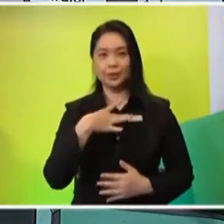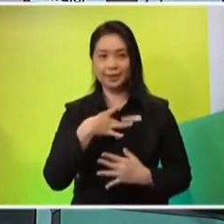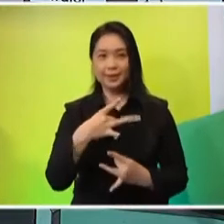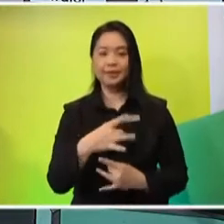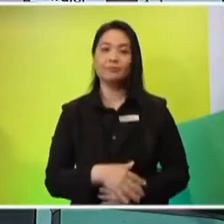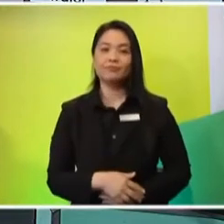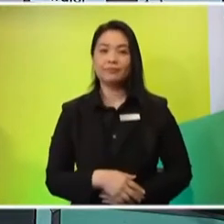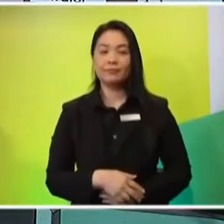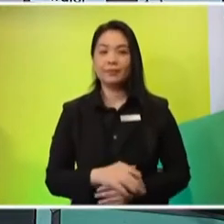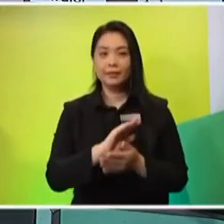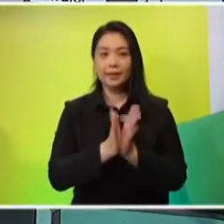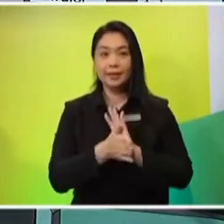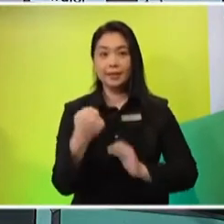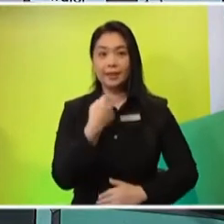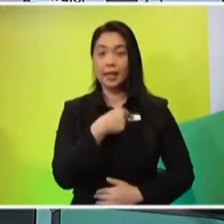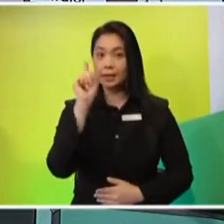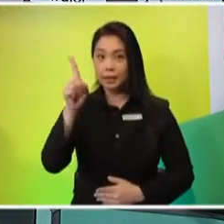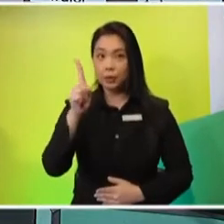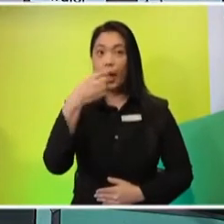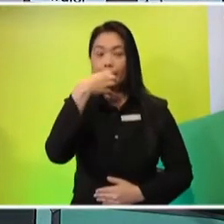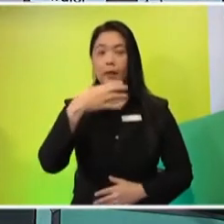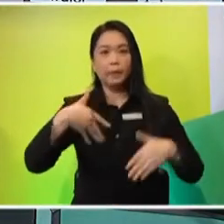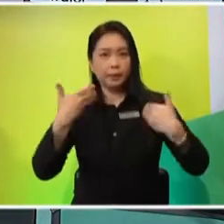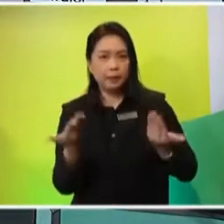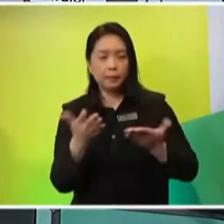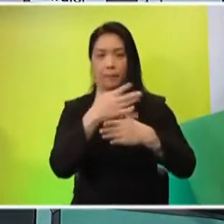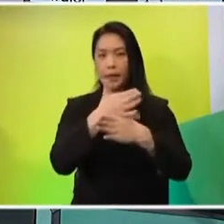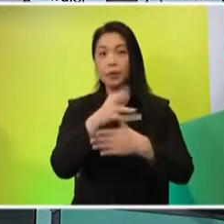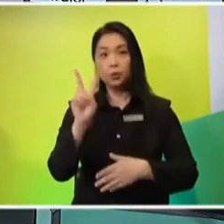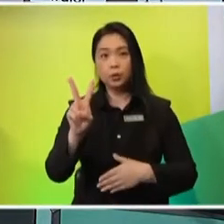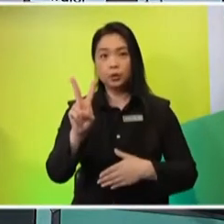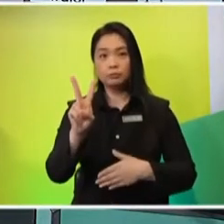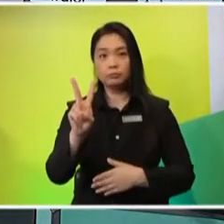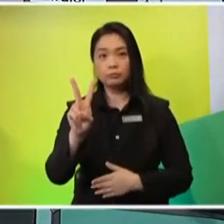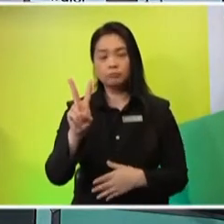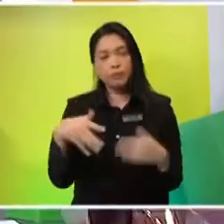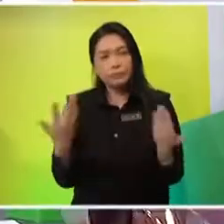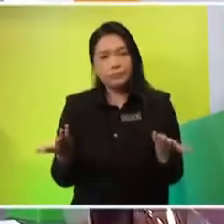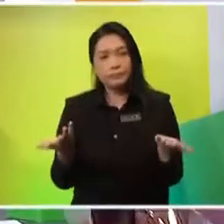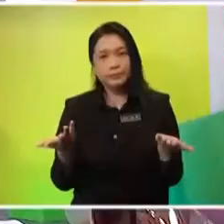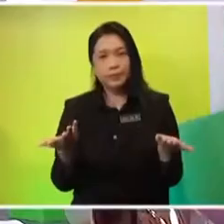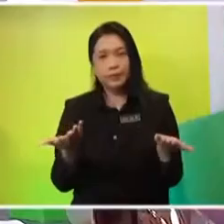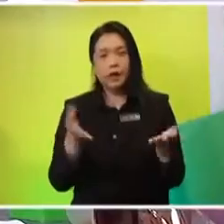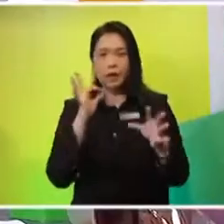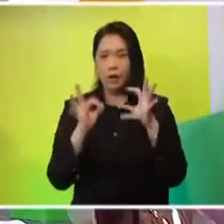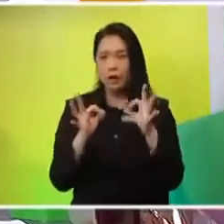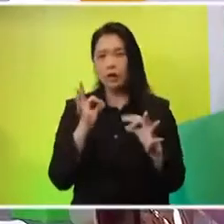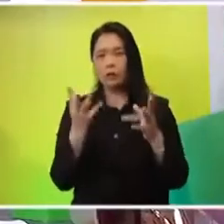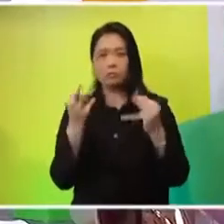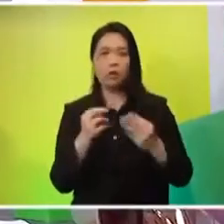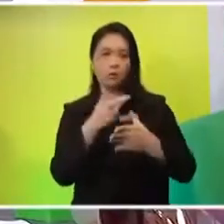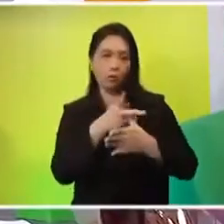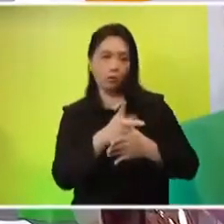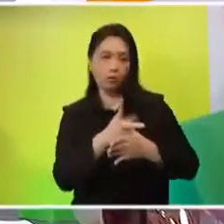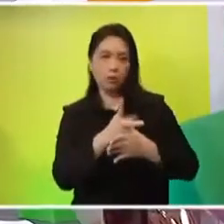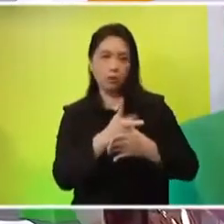kita ada sebiji apple. Macam mana kita nak bahagi dua? Kita nak share ni. Kalau kita nak kongsi macam tadi,